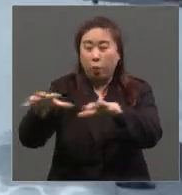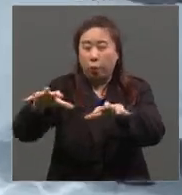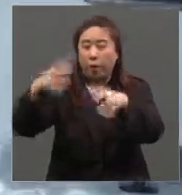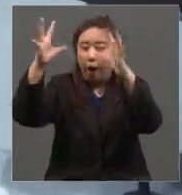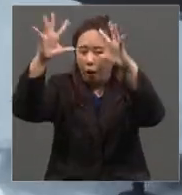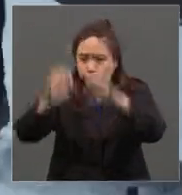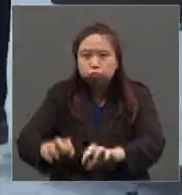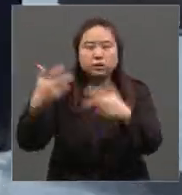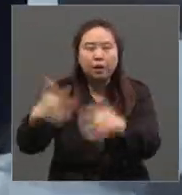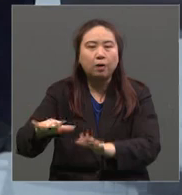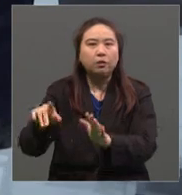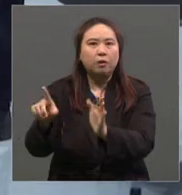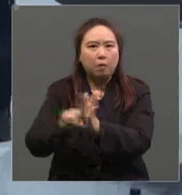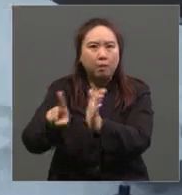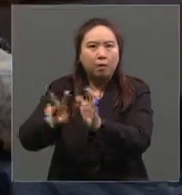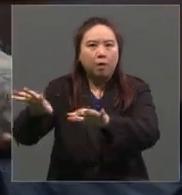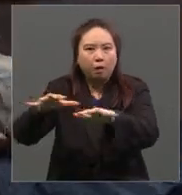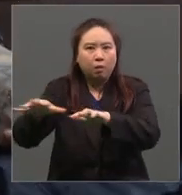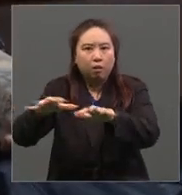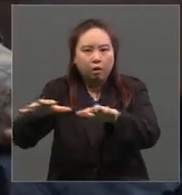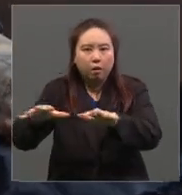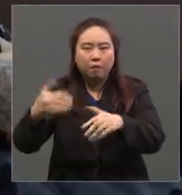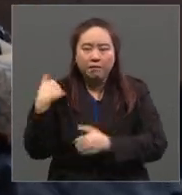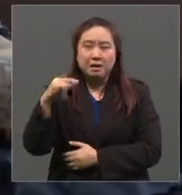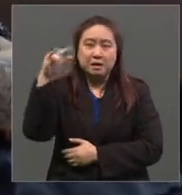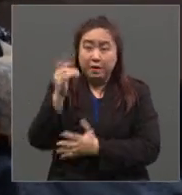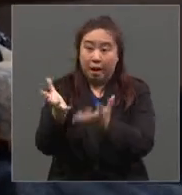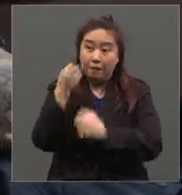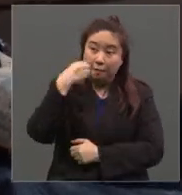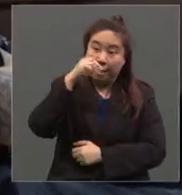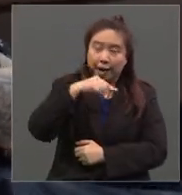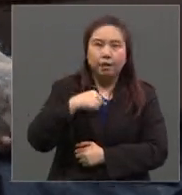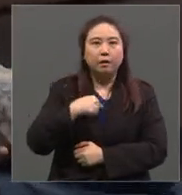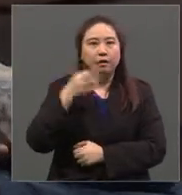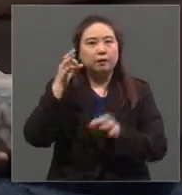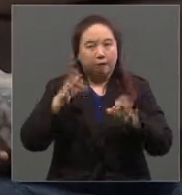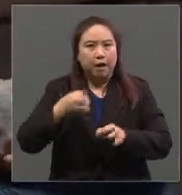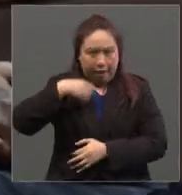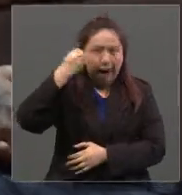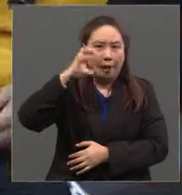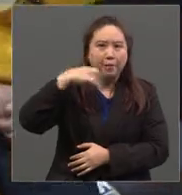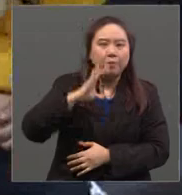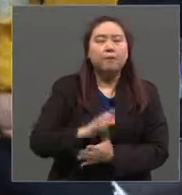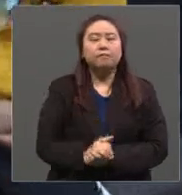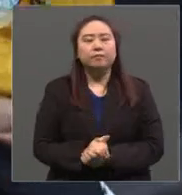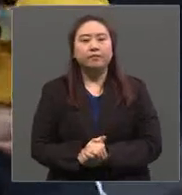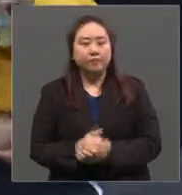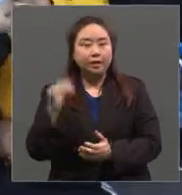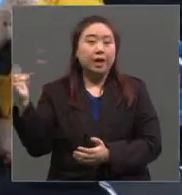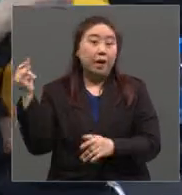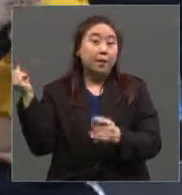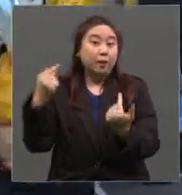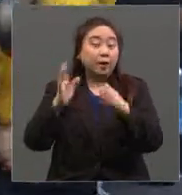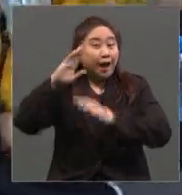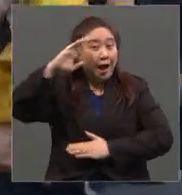ยฮะพอรู้ว่าเดี๋ยวจะมีเที่ยวบินกลับไทยเนี่ยตัดสินใจไม่นานกลับเลยนะแล้วก็ตลอดระยะเวลาในการเดินทางเนี่ยบอกว่าได้รับการดูแ